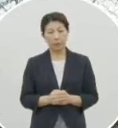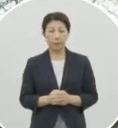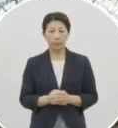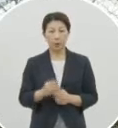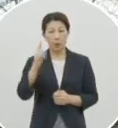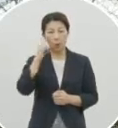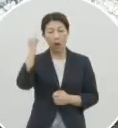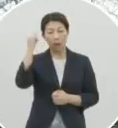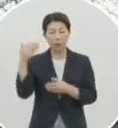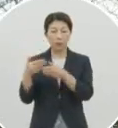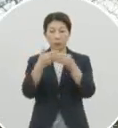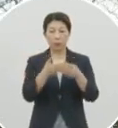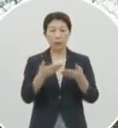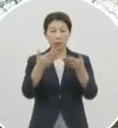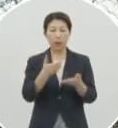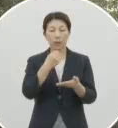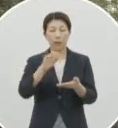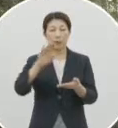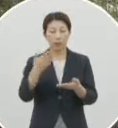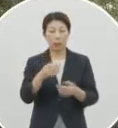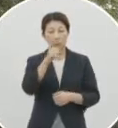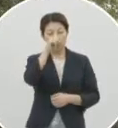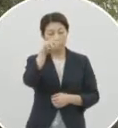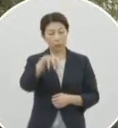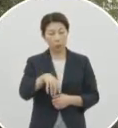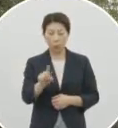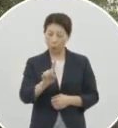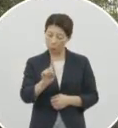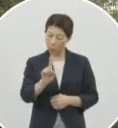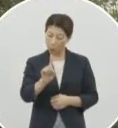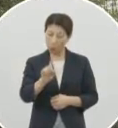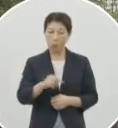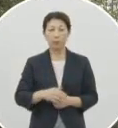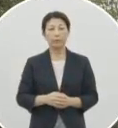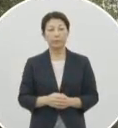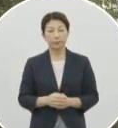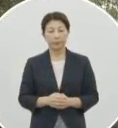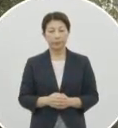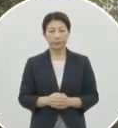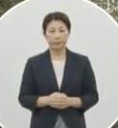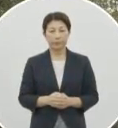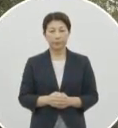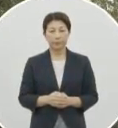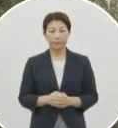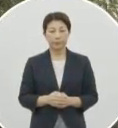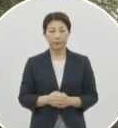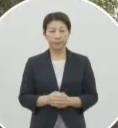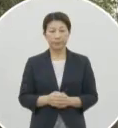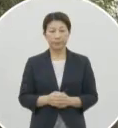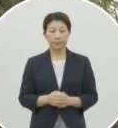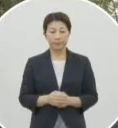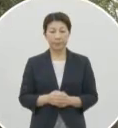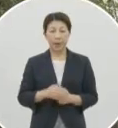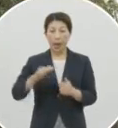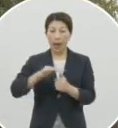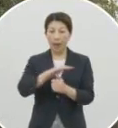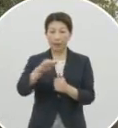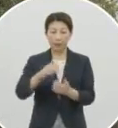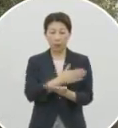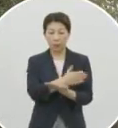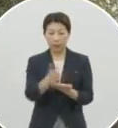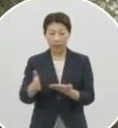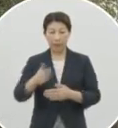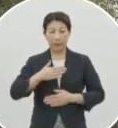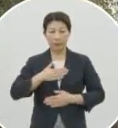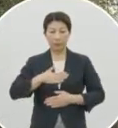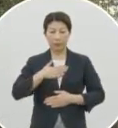どこかに連れて行ってあげたいけど、なんかいいところあったかな。 じゃんじゃじゃーん、愛知のことなら何